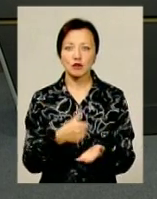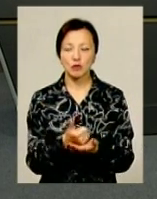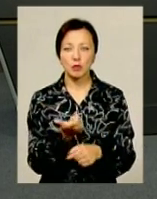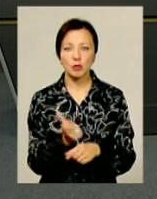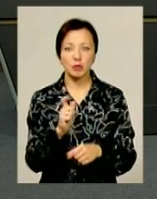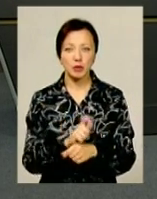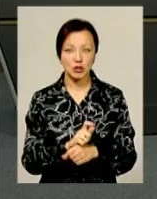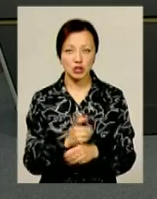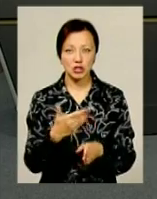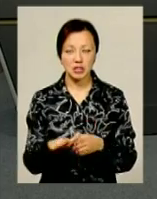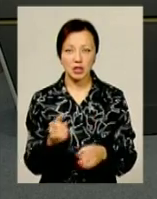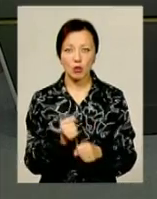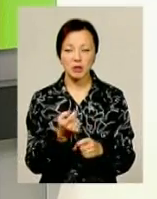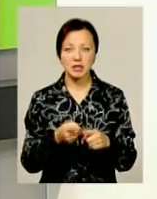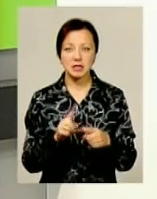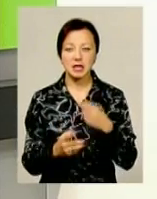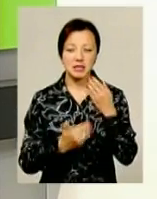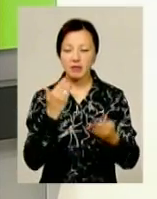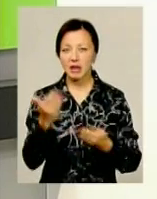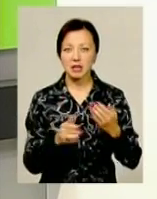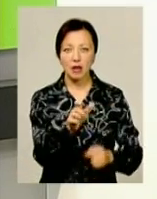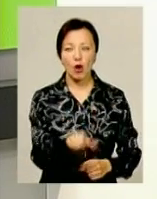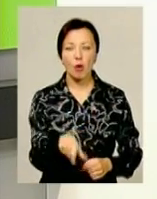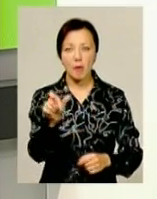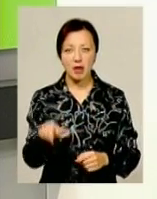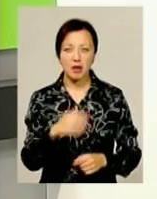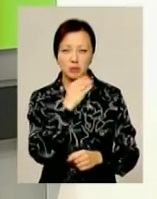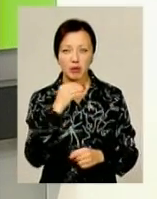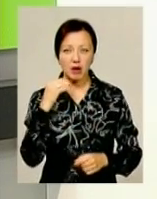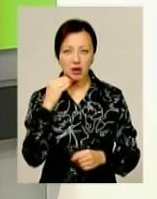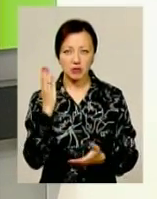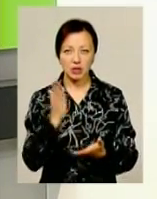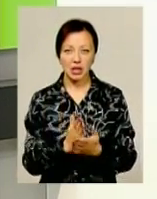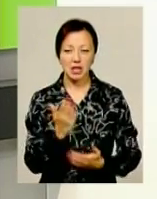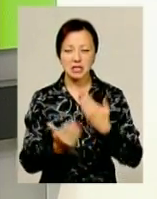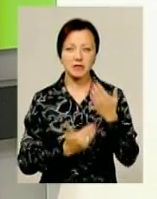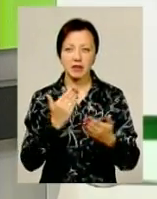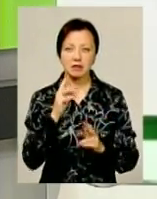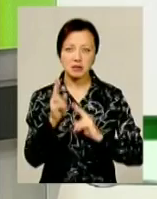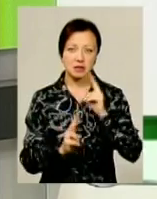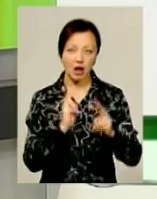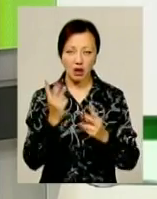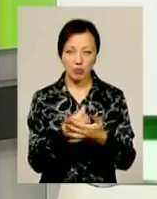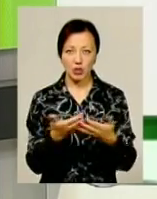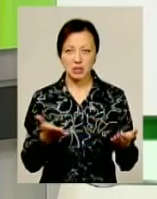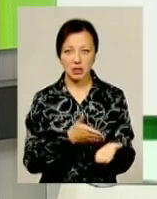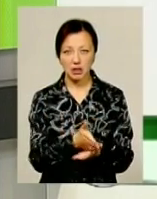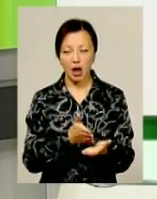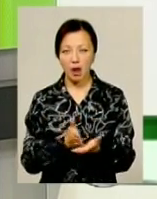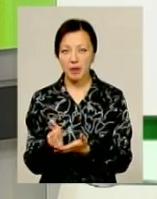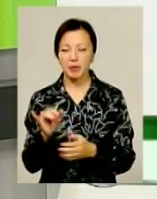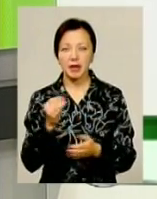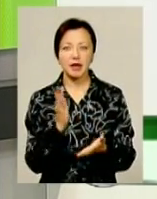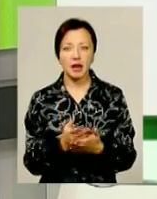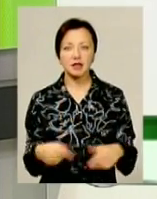більша частина роботи – це звернення громадян. Багато дуже надходить скарг по різних напрямках. І